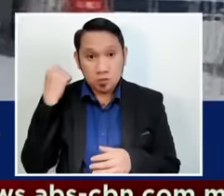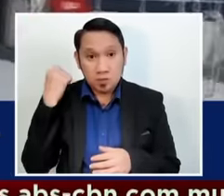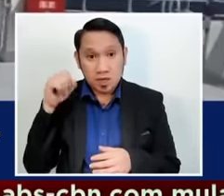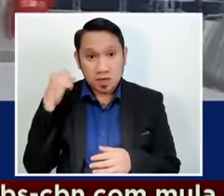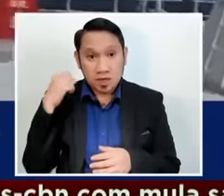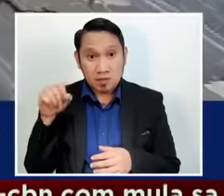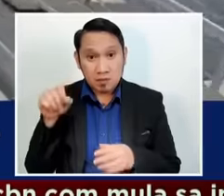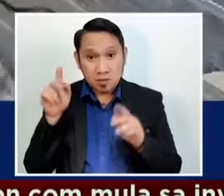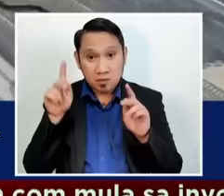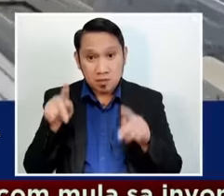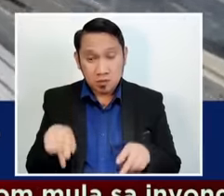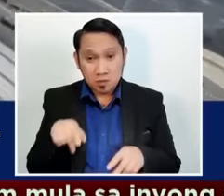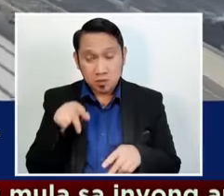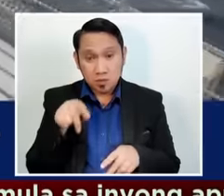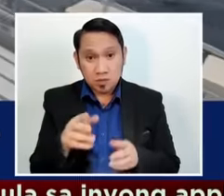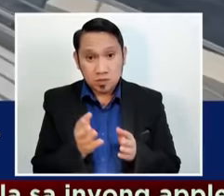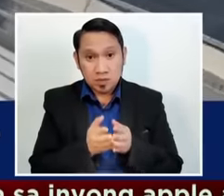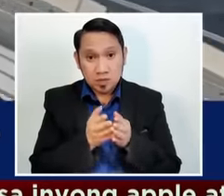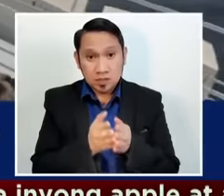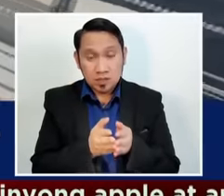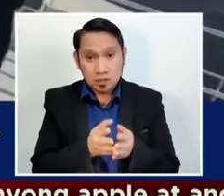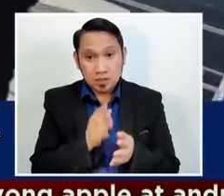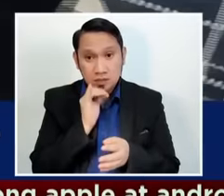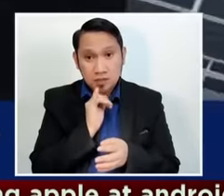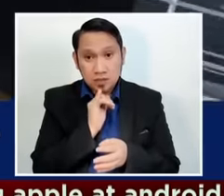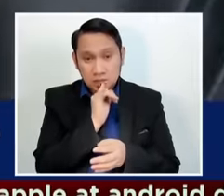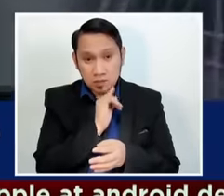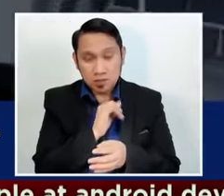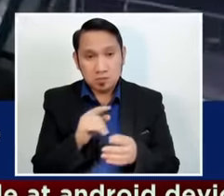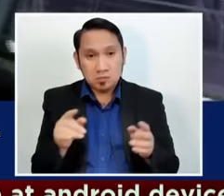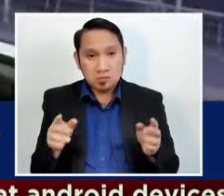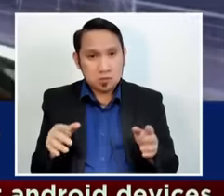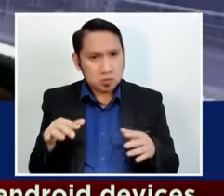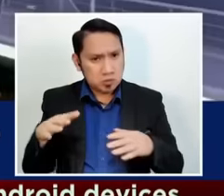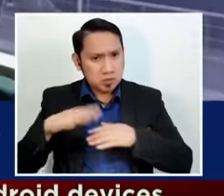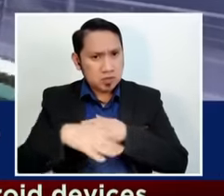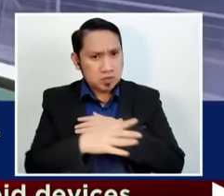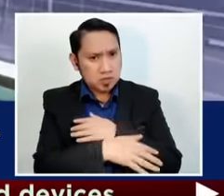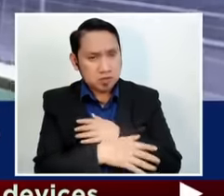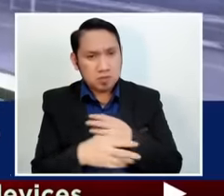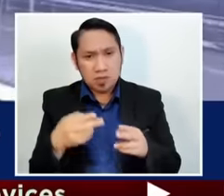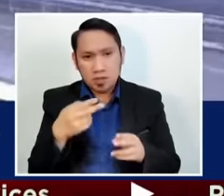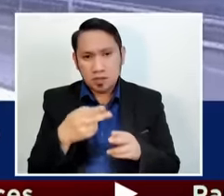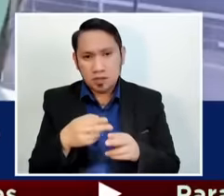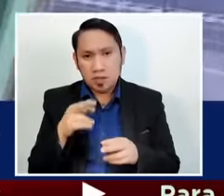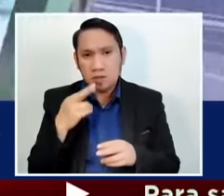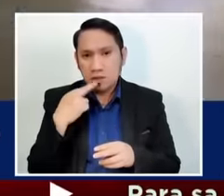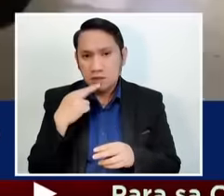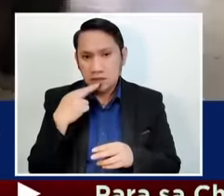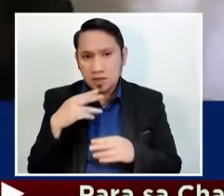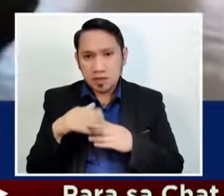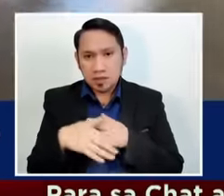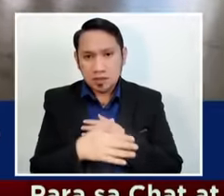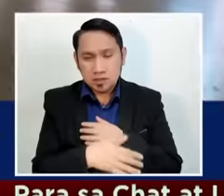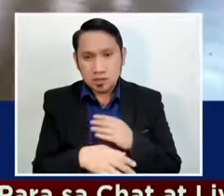umano'y Israeli ship na nasa Red Sea mula sa isang chopper. Tinutukan ng baril ang mga crew.